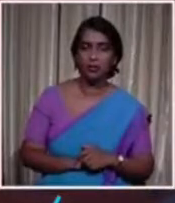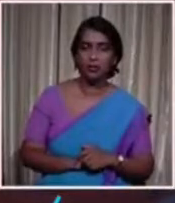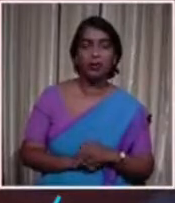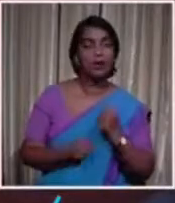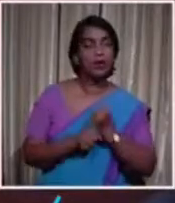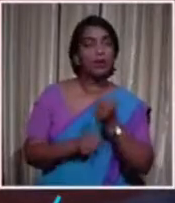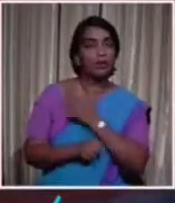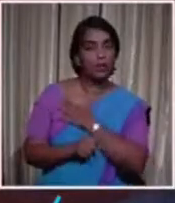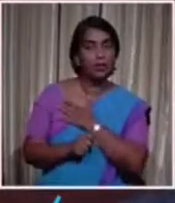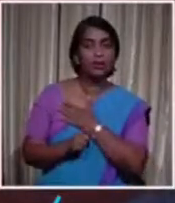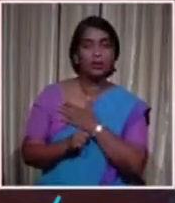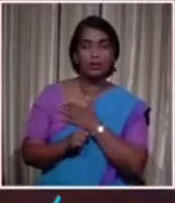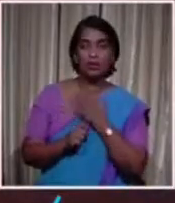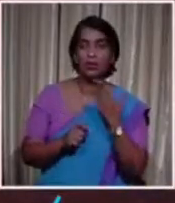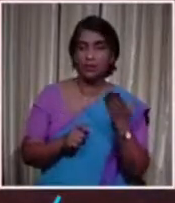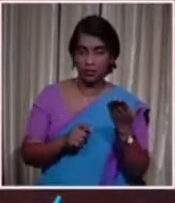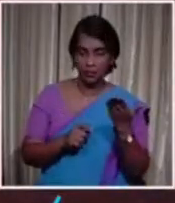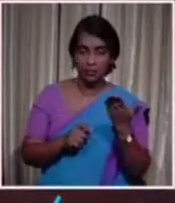ගෝඨාභය රාජපක්ෂ මැතිතුමා